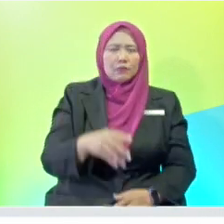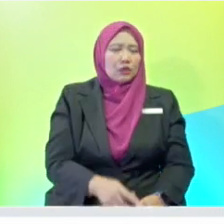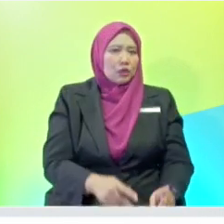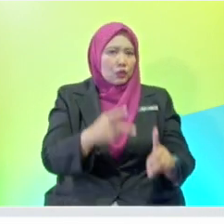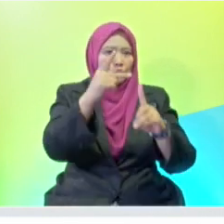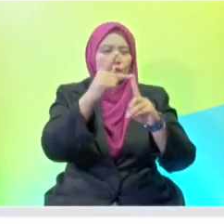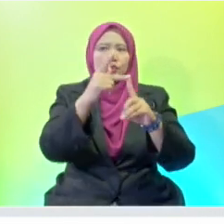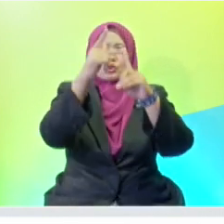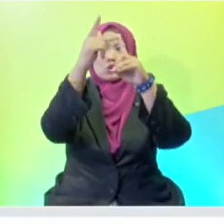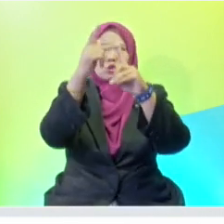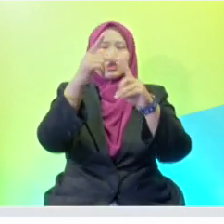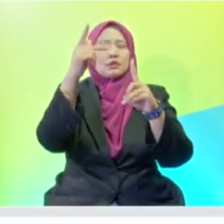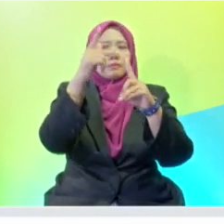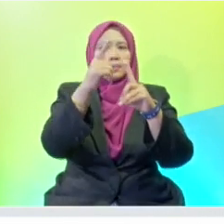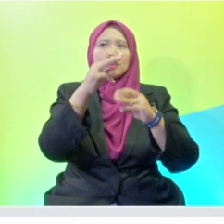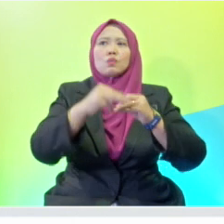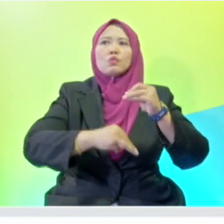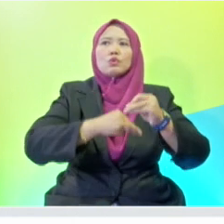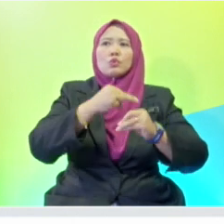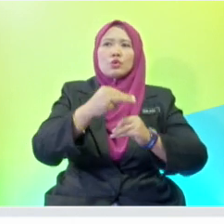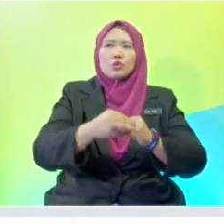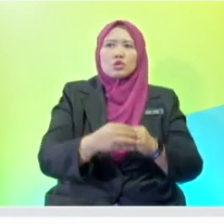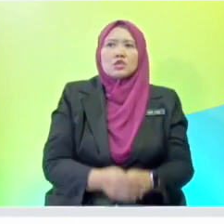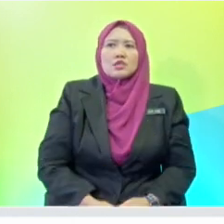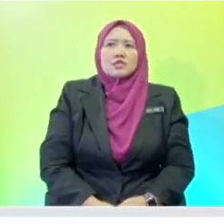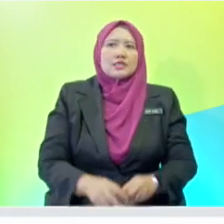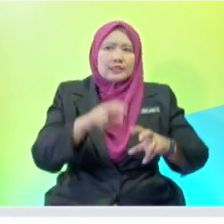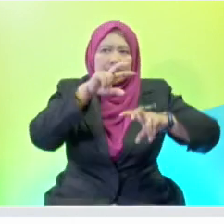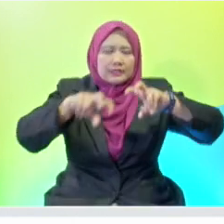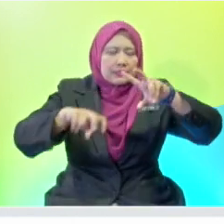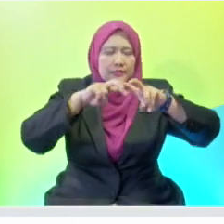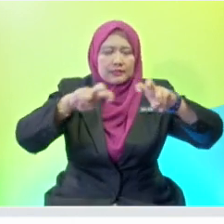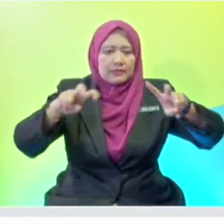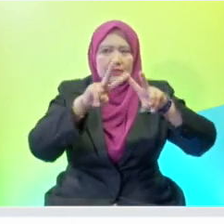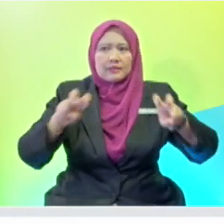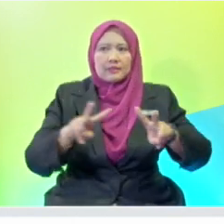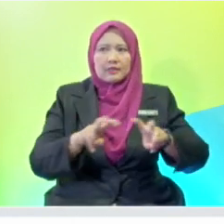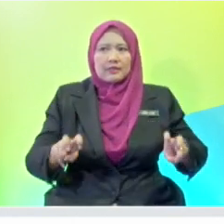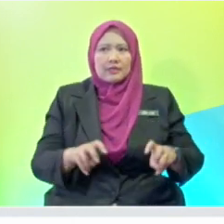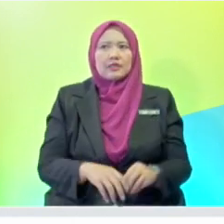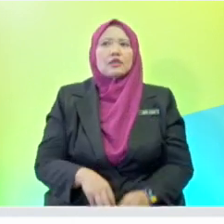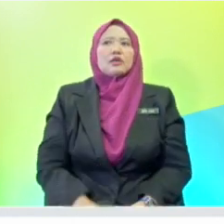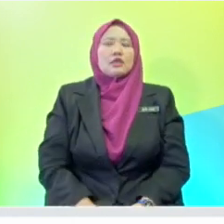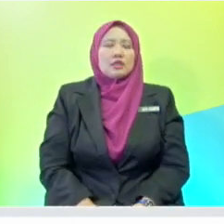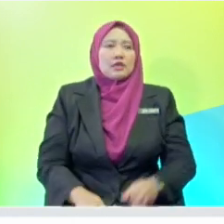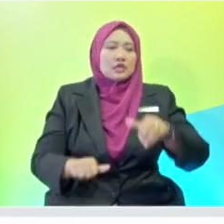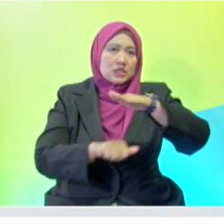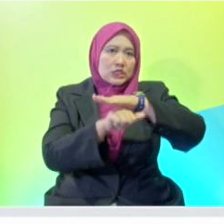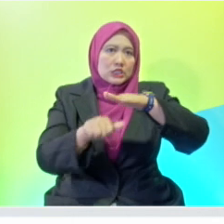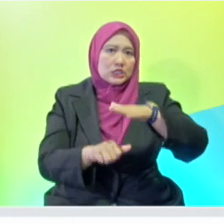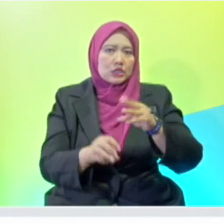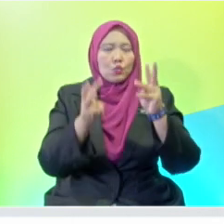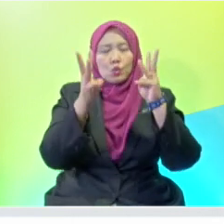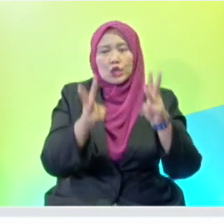saringan dan penilaian asas kesehatan warga emas pengurusan juriatrik dan kita juga menghasilkan satu modul